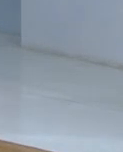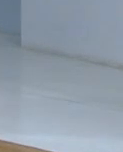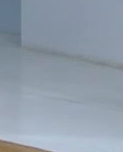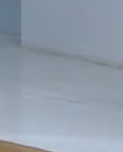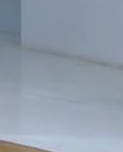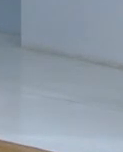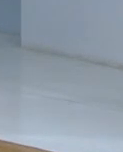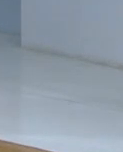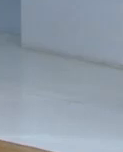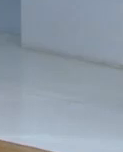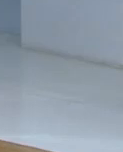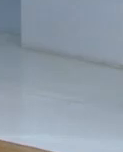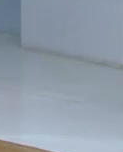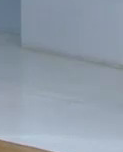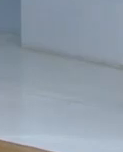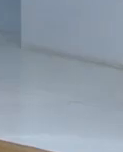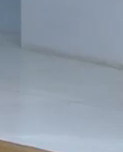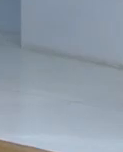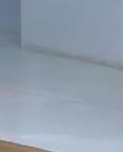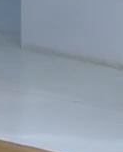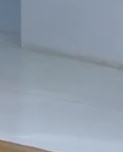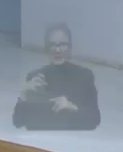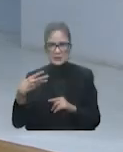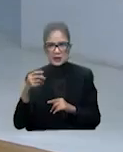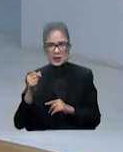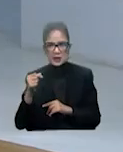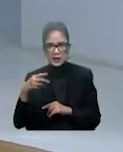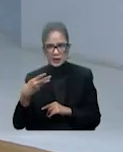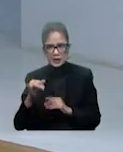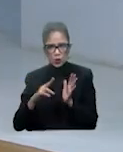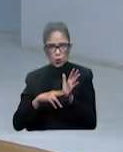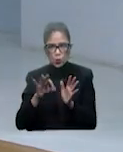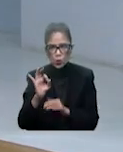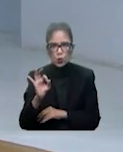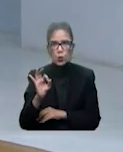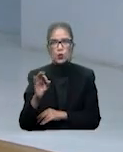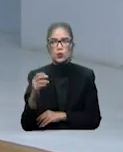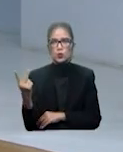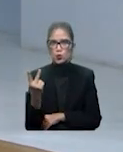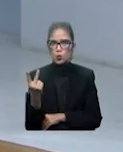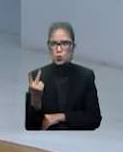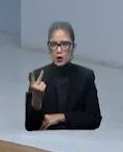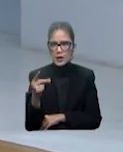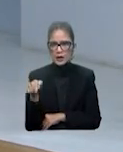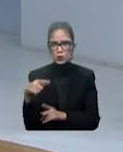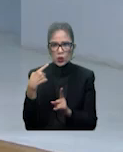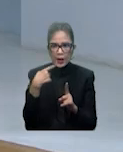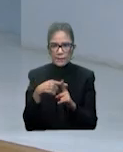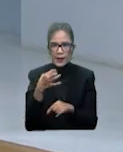juga Marcelino Ferdinand. Tambahan dua pemain naturalisasi ini dipastikan akan memperkuat skuad merah